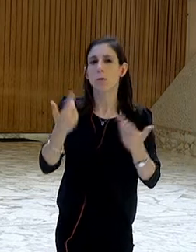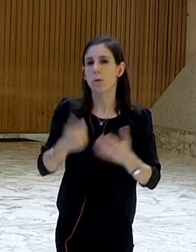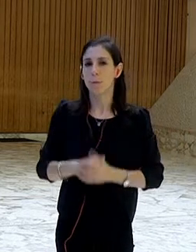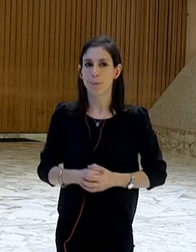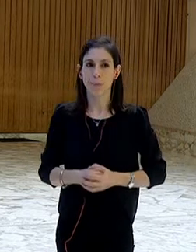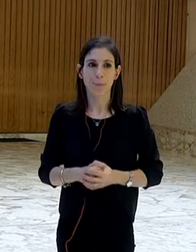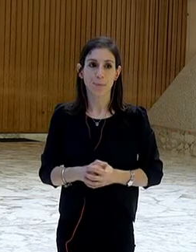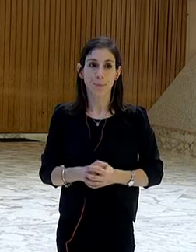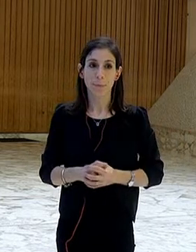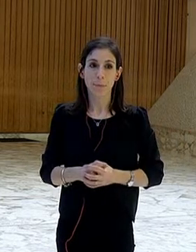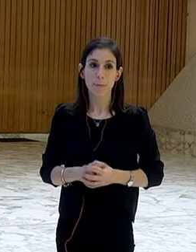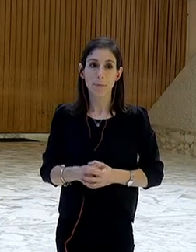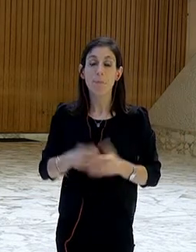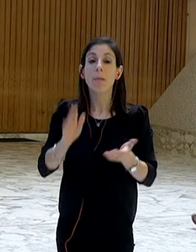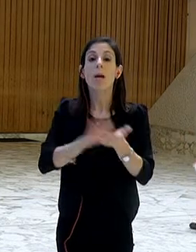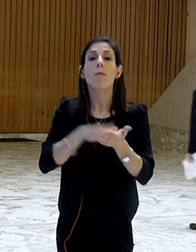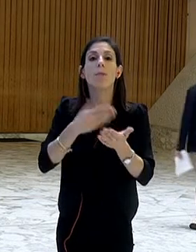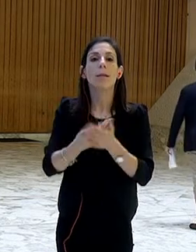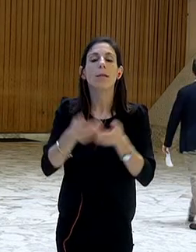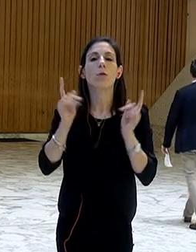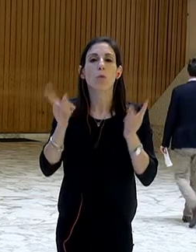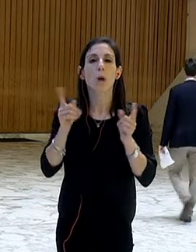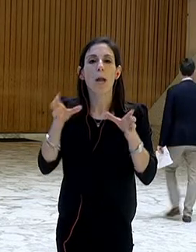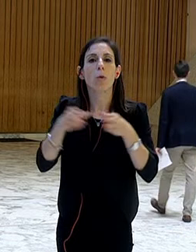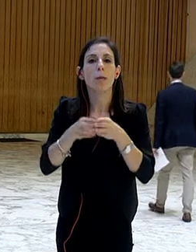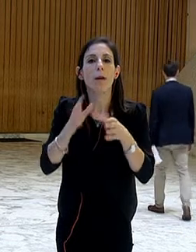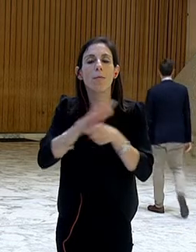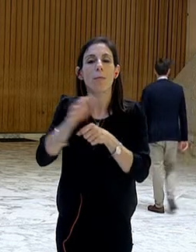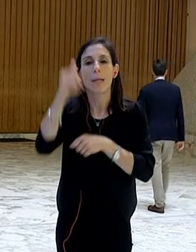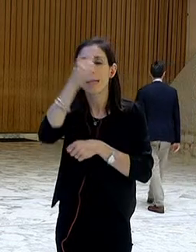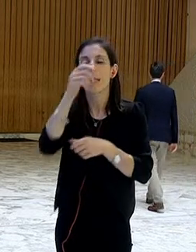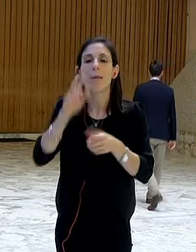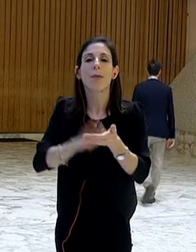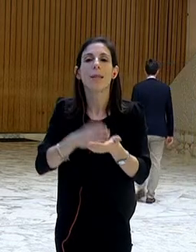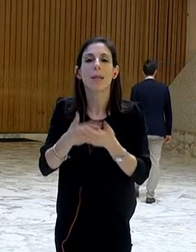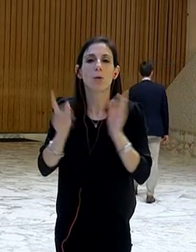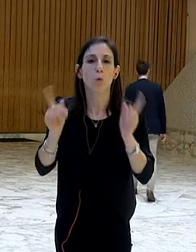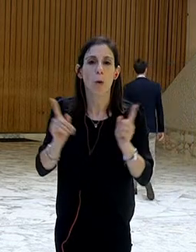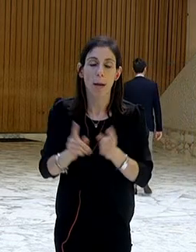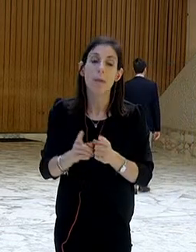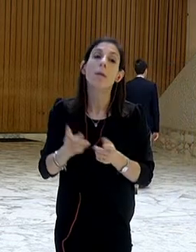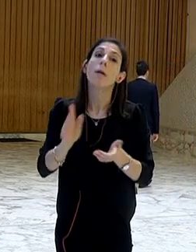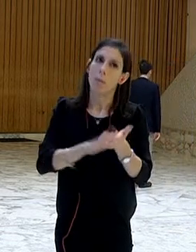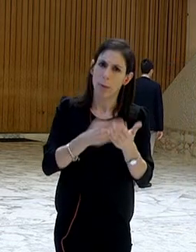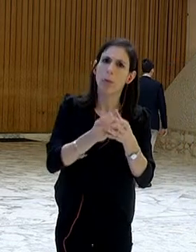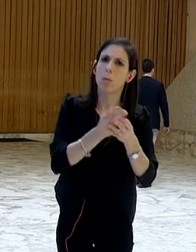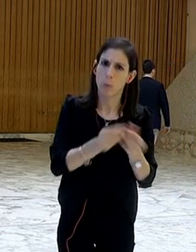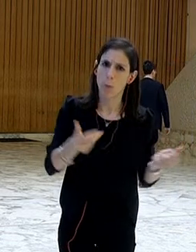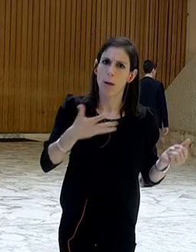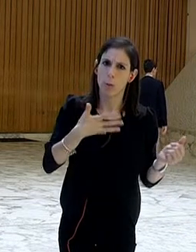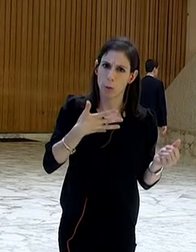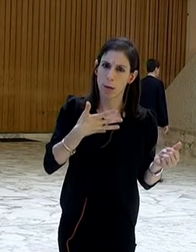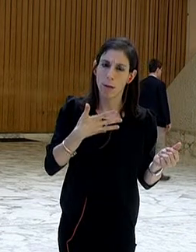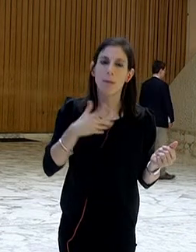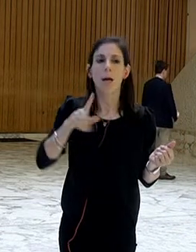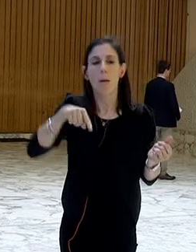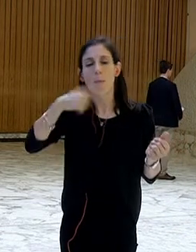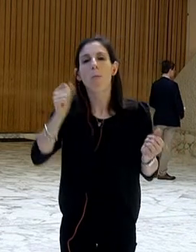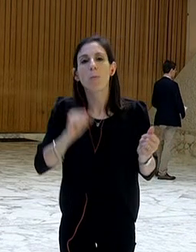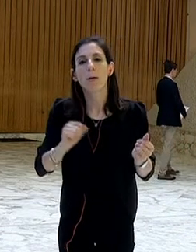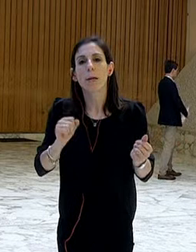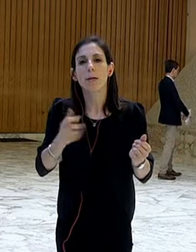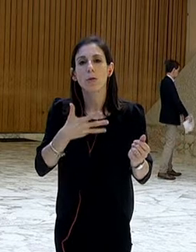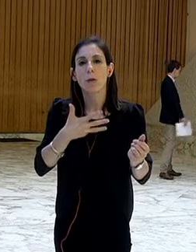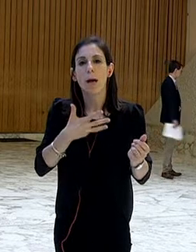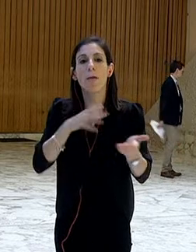Quels sont les avantages de la communauté de famille chrétienne? En plus des avantages spirituels, elle offre l'avantage d'une formation catéchétique